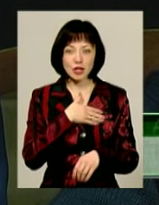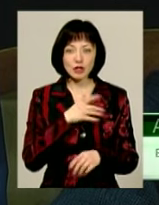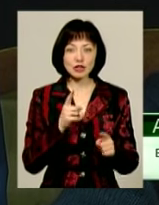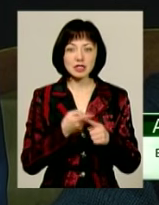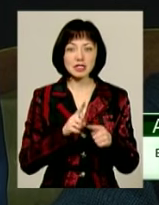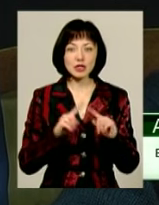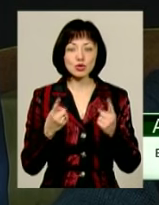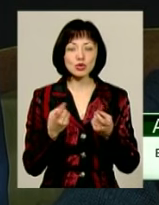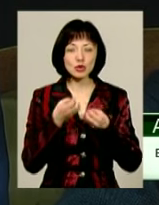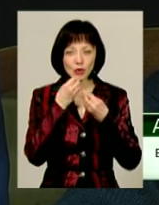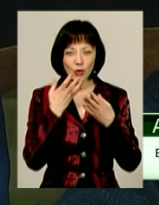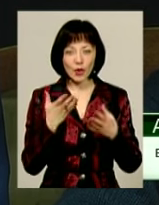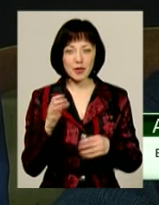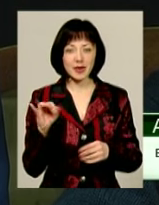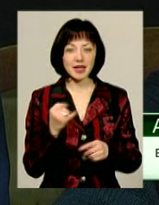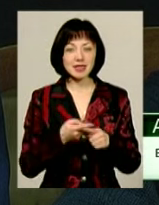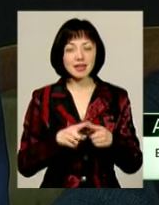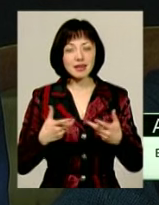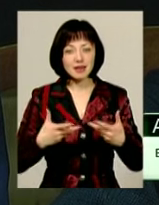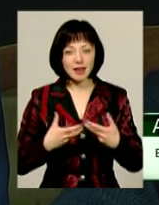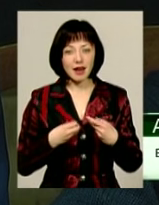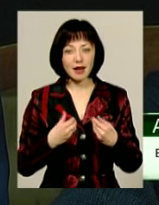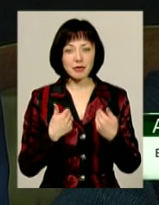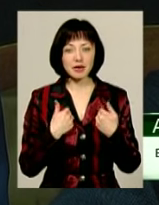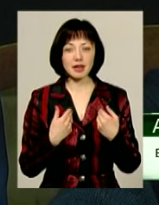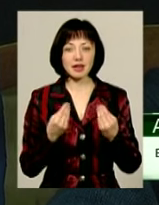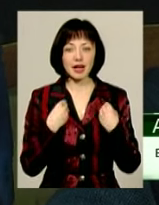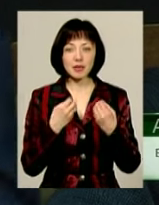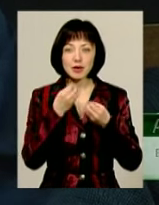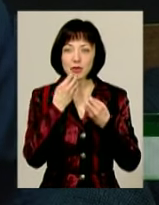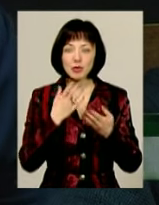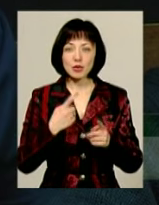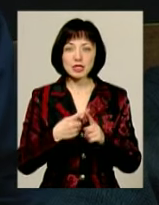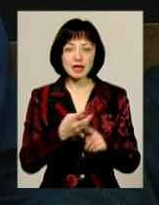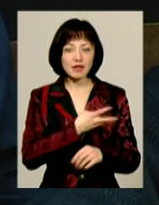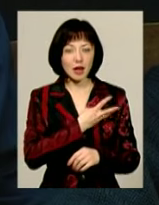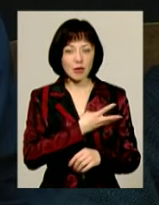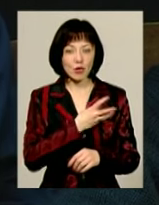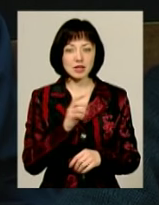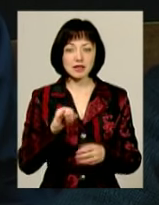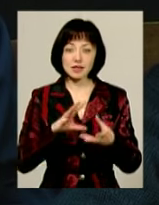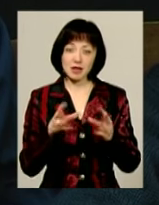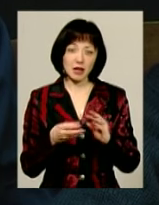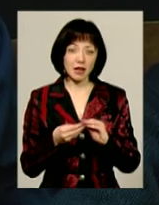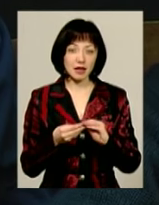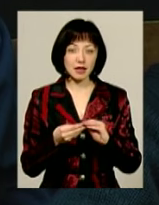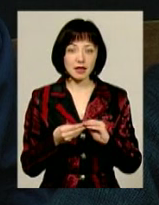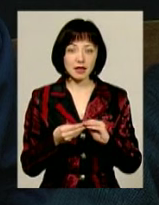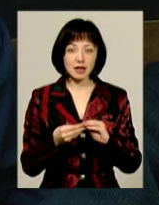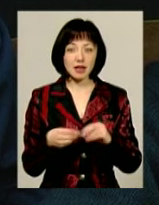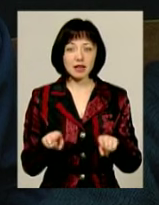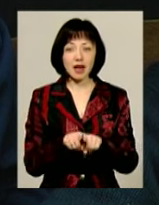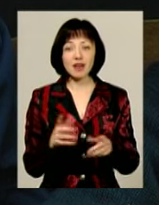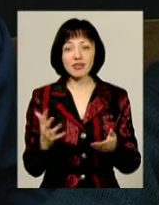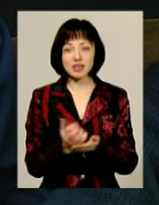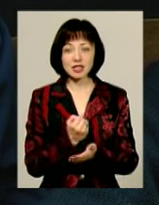це дуже добре, і це надихає мене, і дає мені позитивних багато емоцій. І взагалі так вже вийшло, що